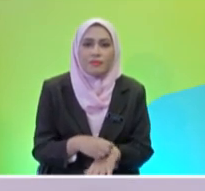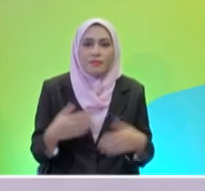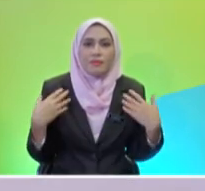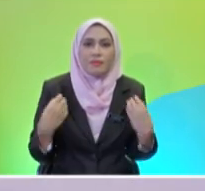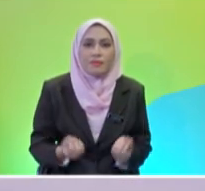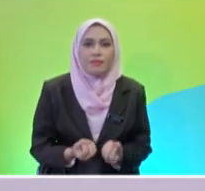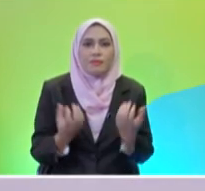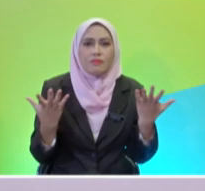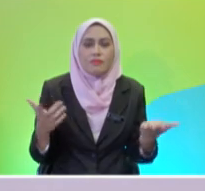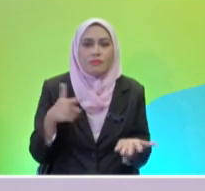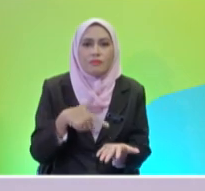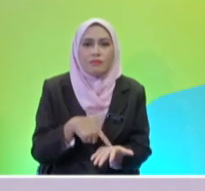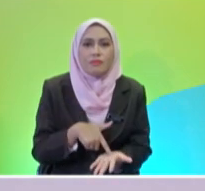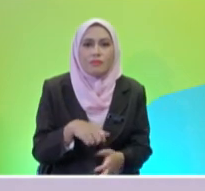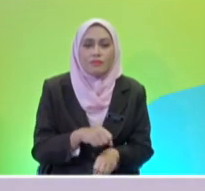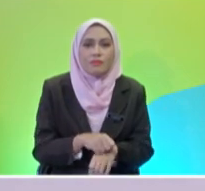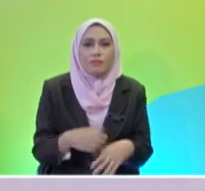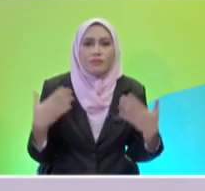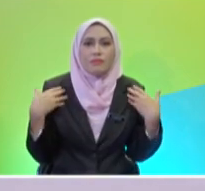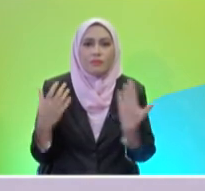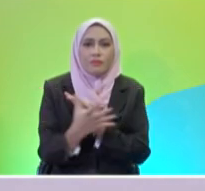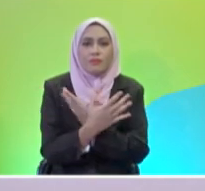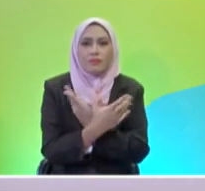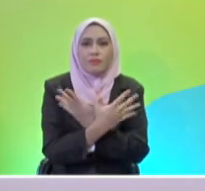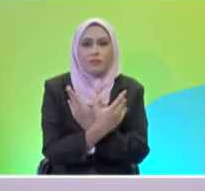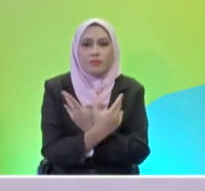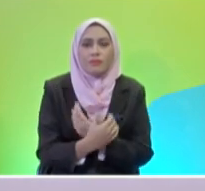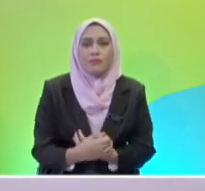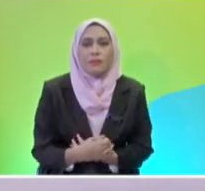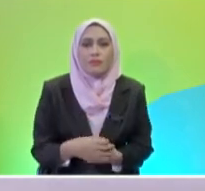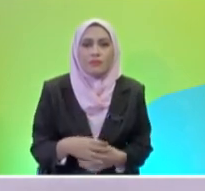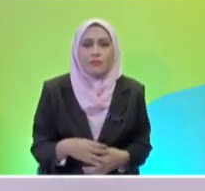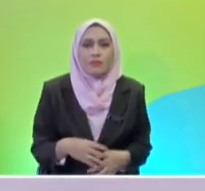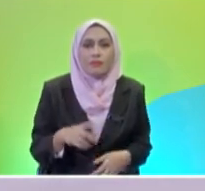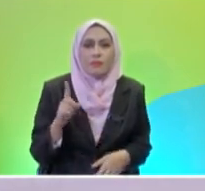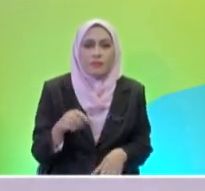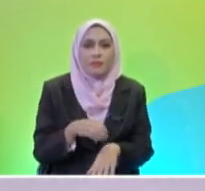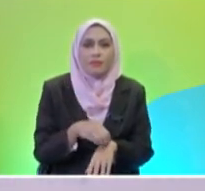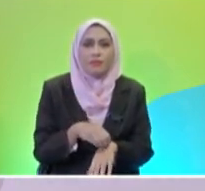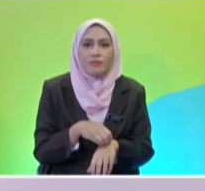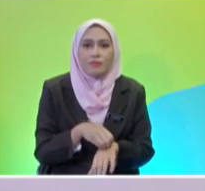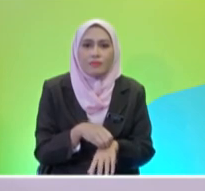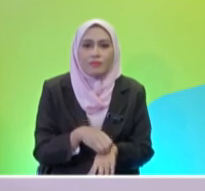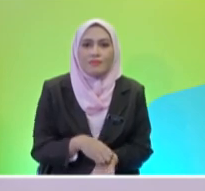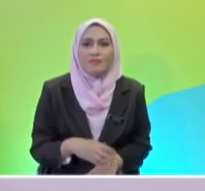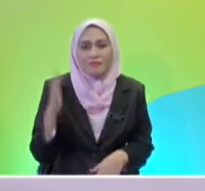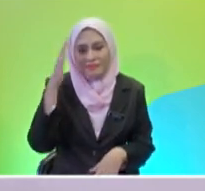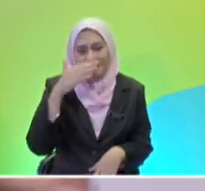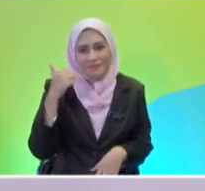serangga tau. Kita ada rama-rama. Rama-rama tu pun sejenis serangga ha. Nampak tak? Cantik kan?